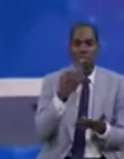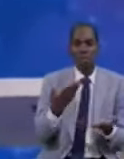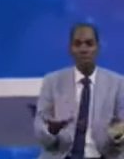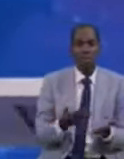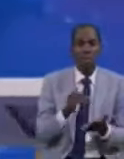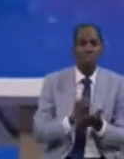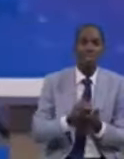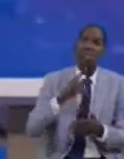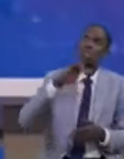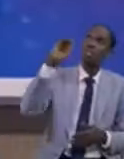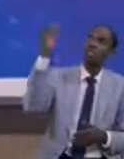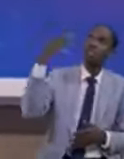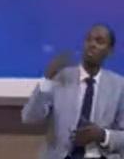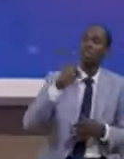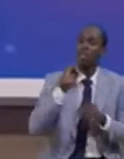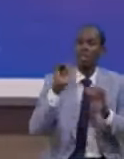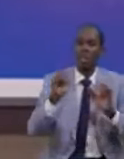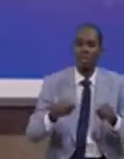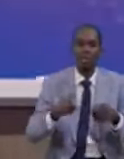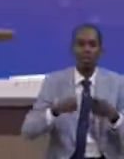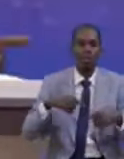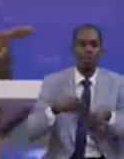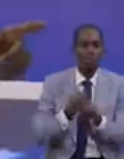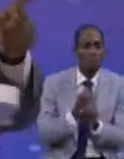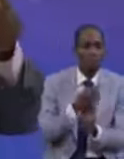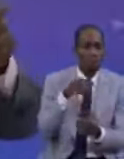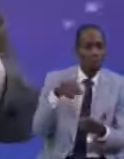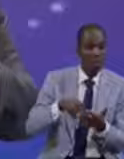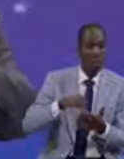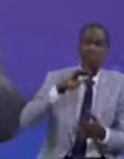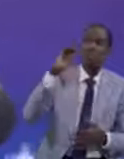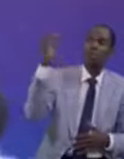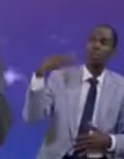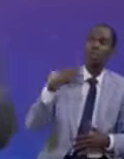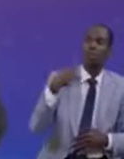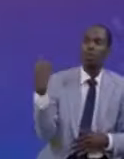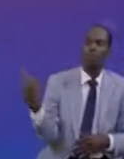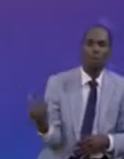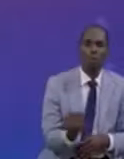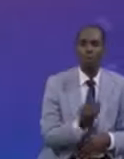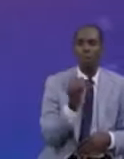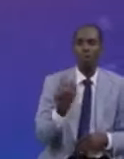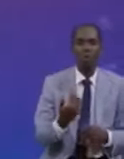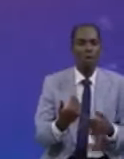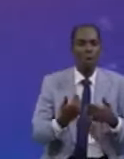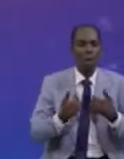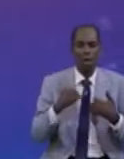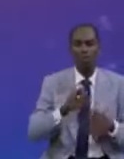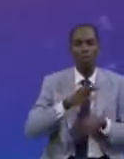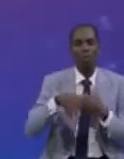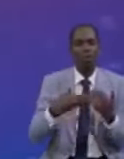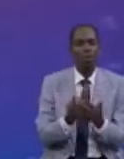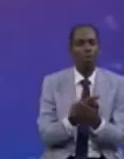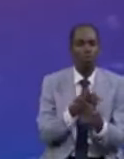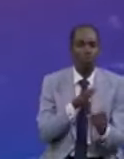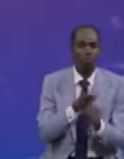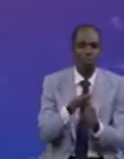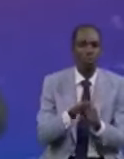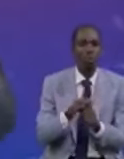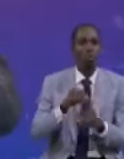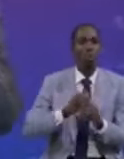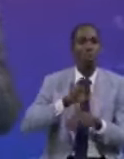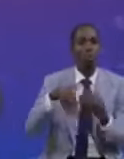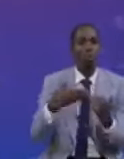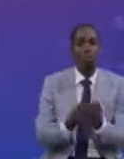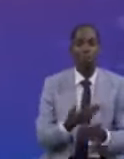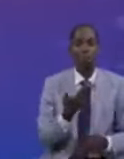vous combler de toutes sortes de grâce et cette grâce pouvez toujours l'avoir possédant toujours en toute chose de quoi satisfait à tous